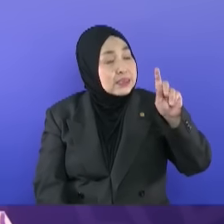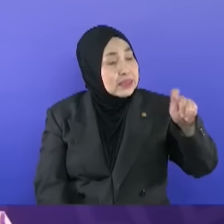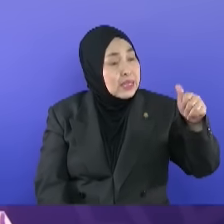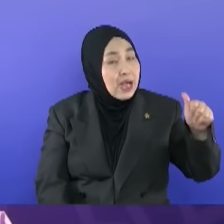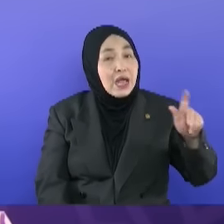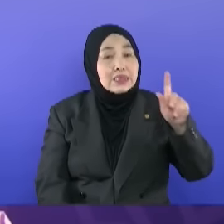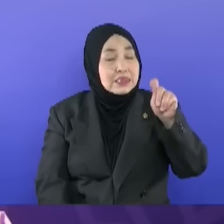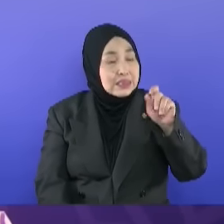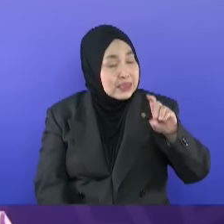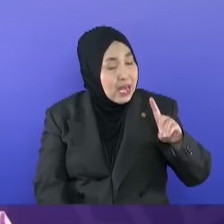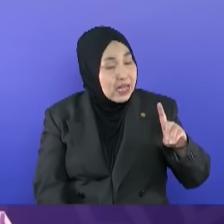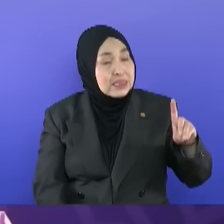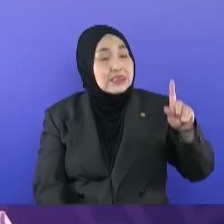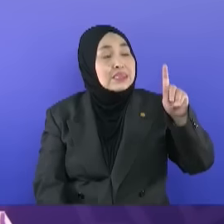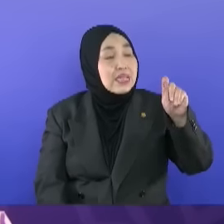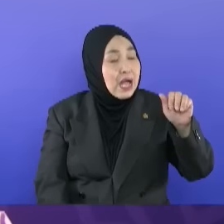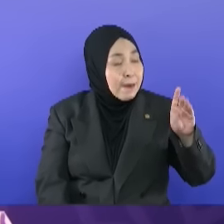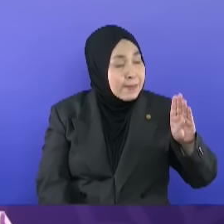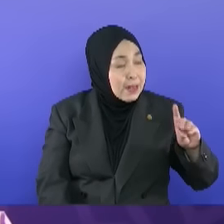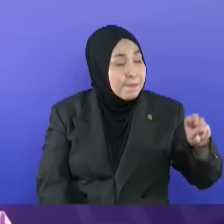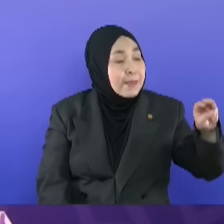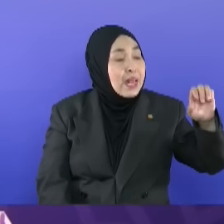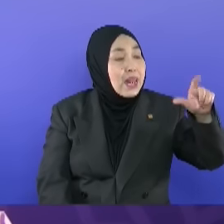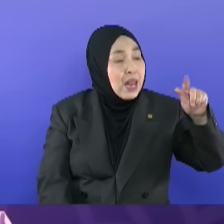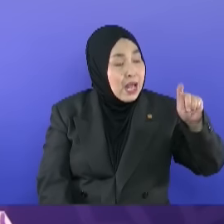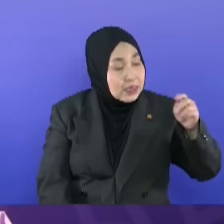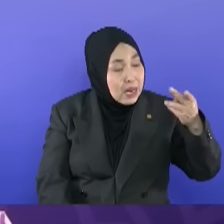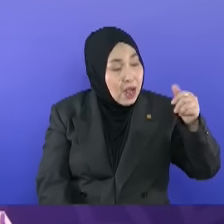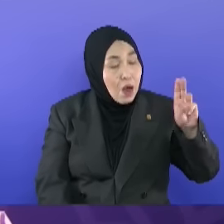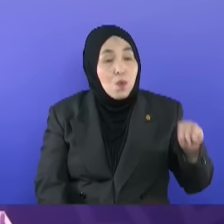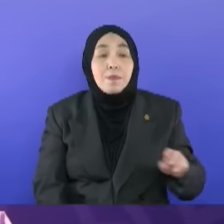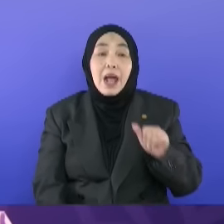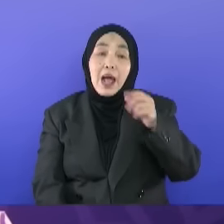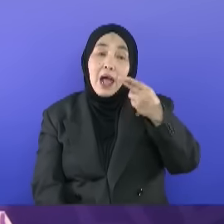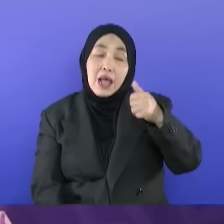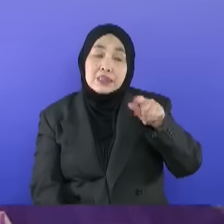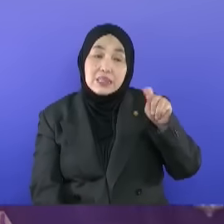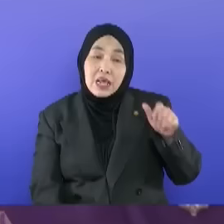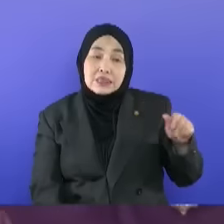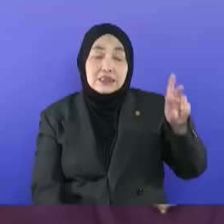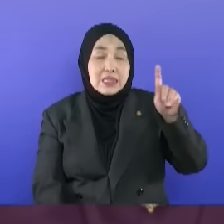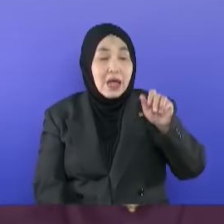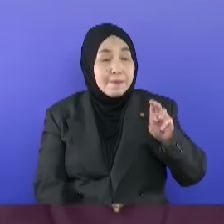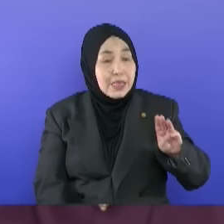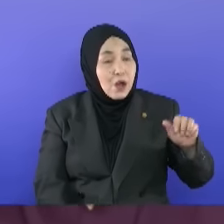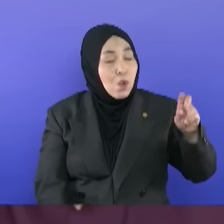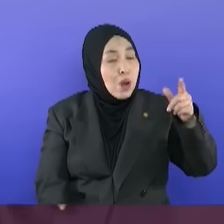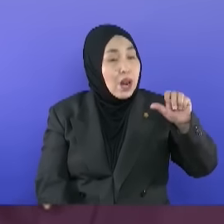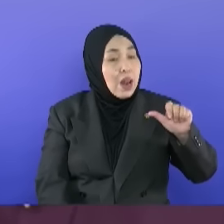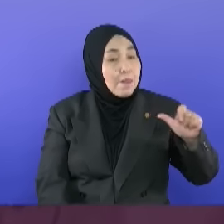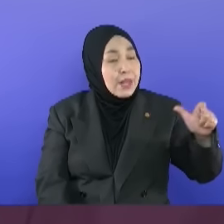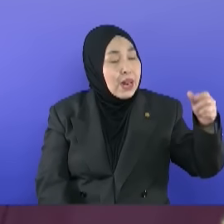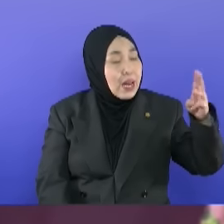tattabi millatahum hatta tattabi